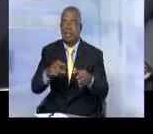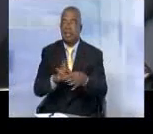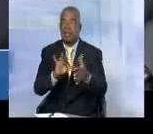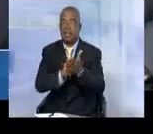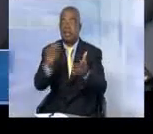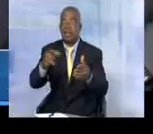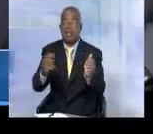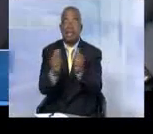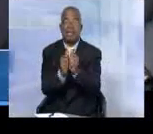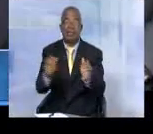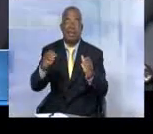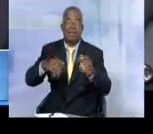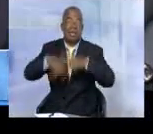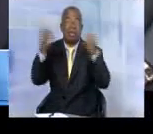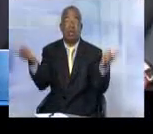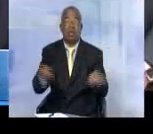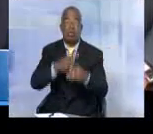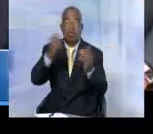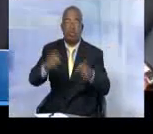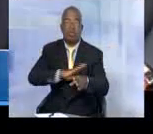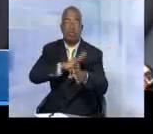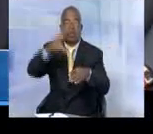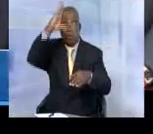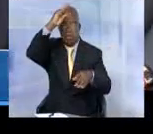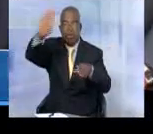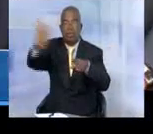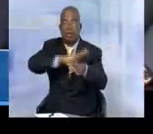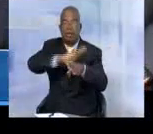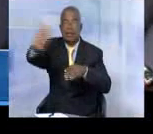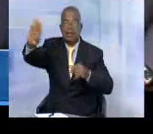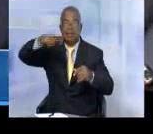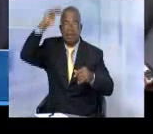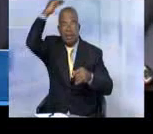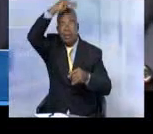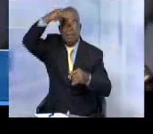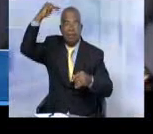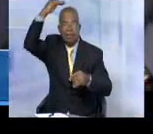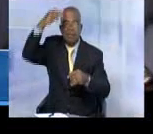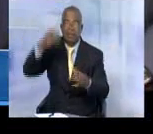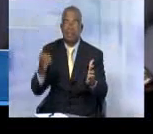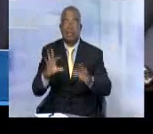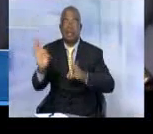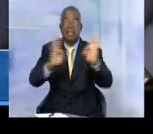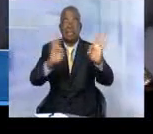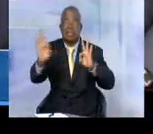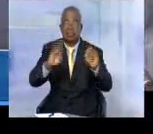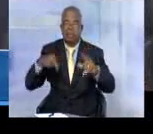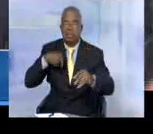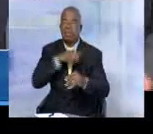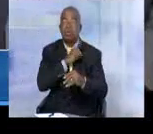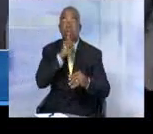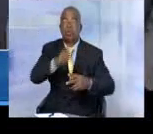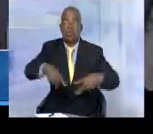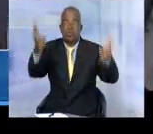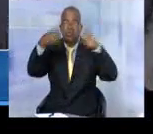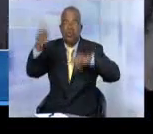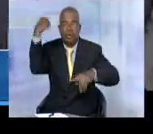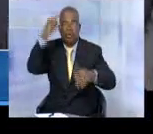une convention qui nous engage à réaliser plus de 10 000 unités d'habitation dans votre pays. Et